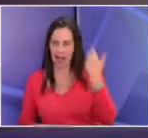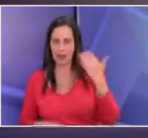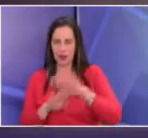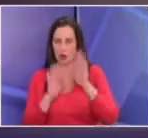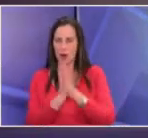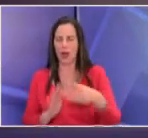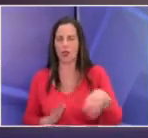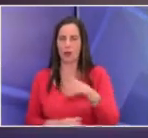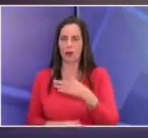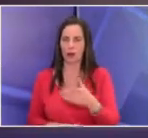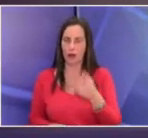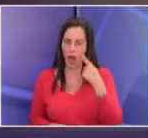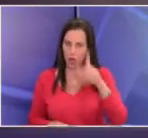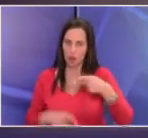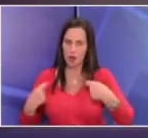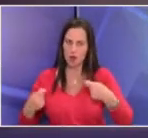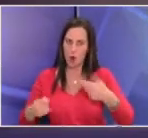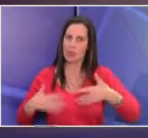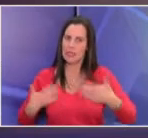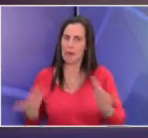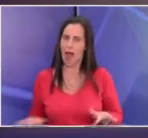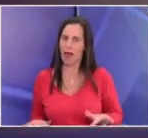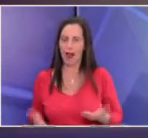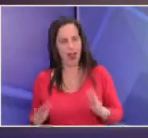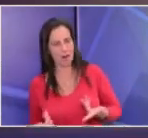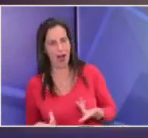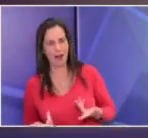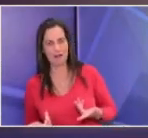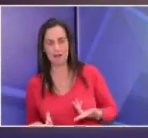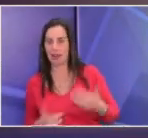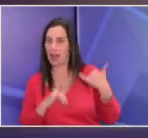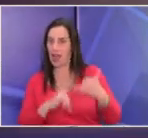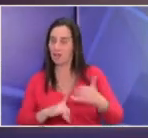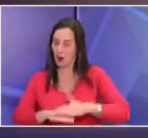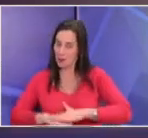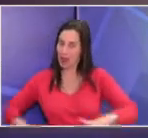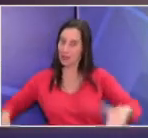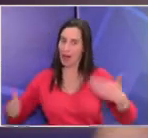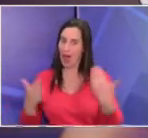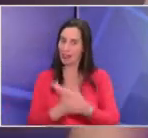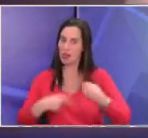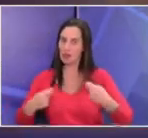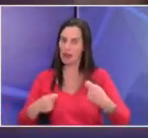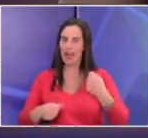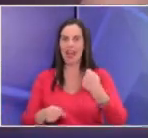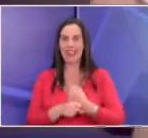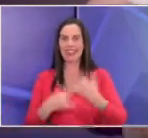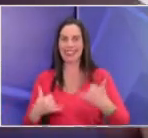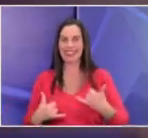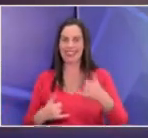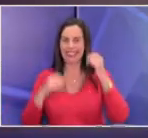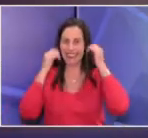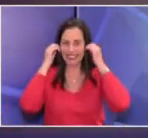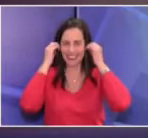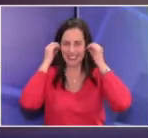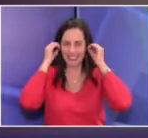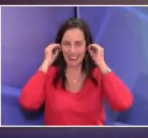כל הפוליטיקאים, סוג לא רוצה להגיד את המילה, והתחנפו אליהם. שינצלו את הסיטואציה עכשיו להבטחות, שאולי